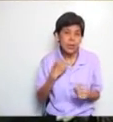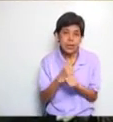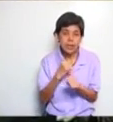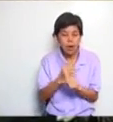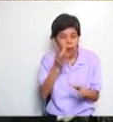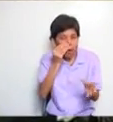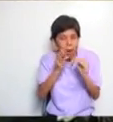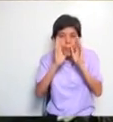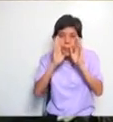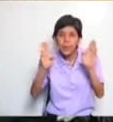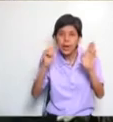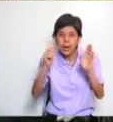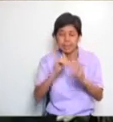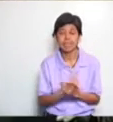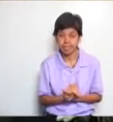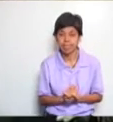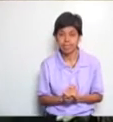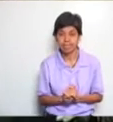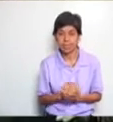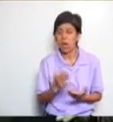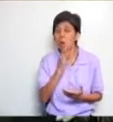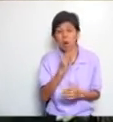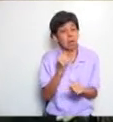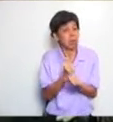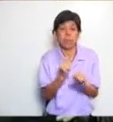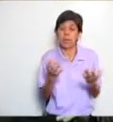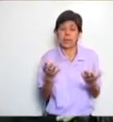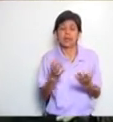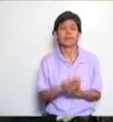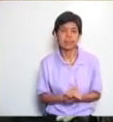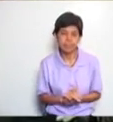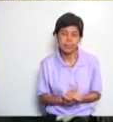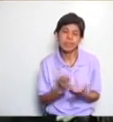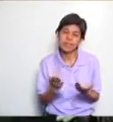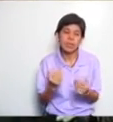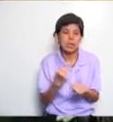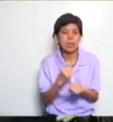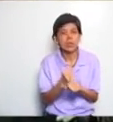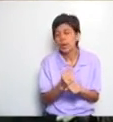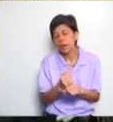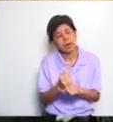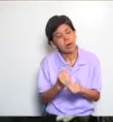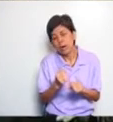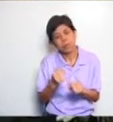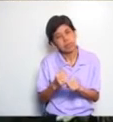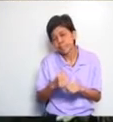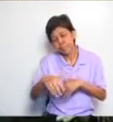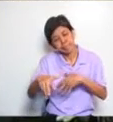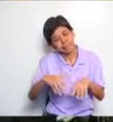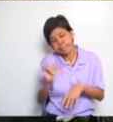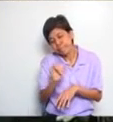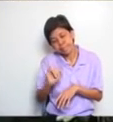เศพสุายัรู้เทาทัน ฉแม้แต่ถาไมทำข้อสุดท้าย เท่ากกอยู่เพอเติมปฎริบาลขยาก